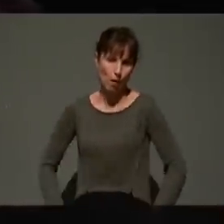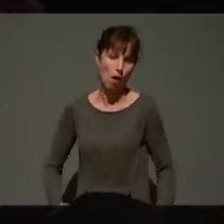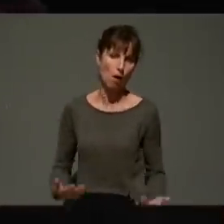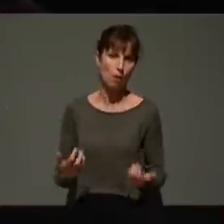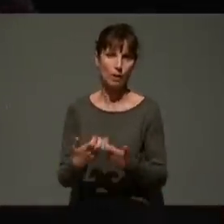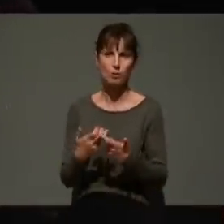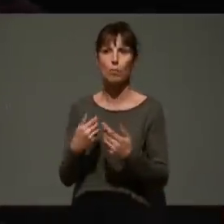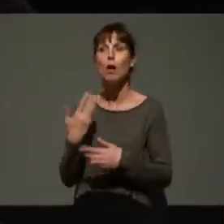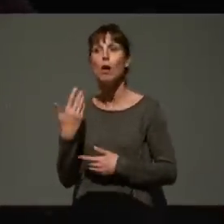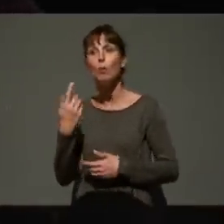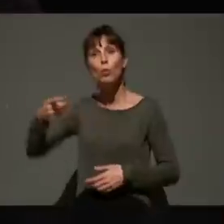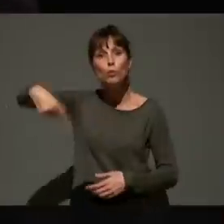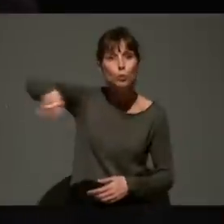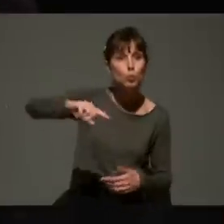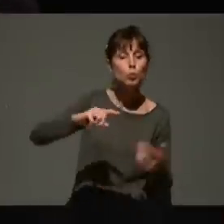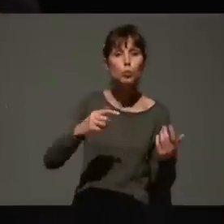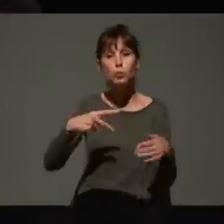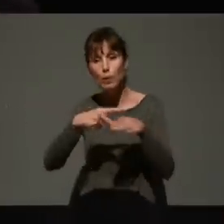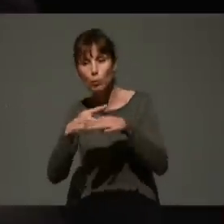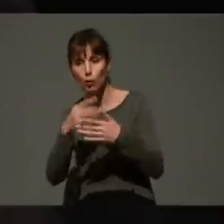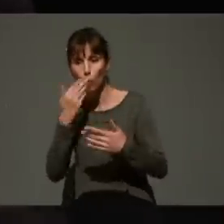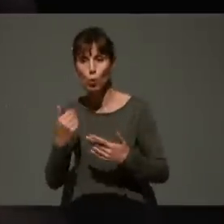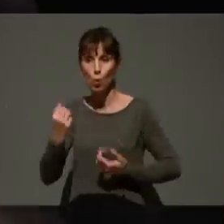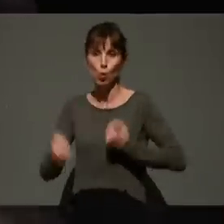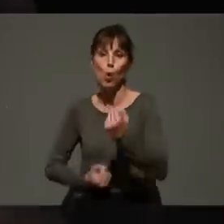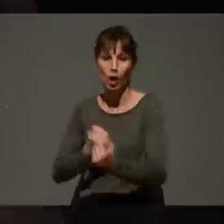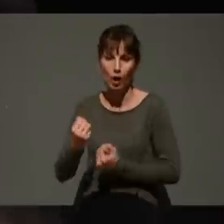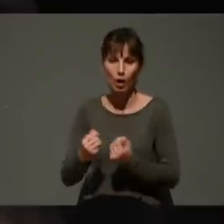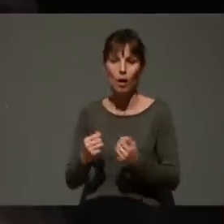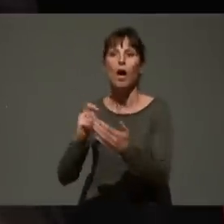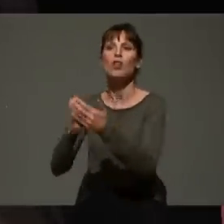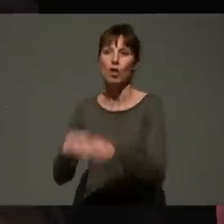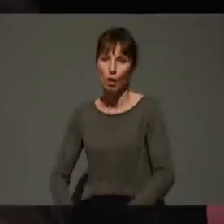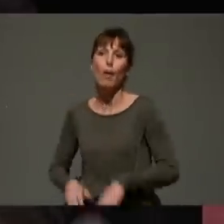monde, bon, vaut mieux commencer par courir que de s'acheter des bas de contention. Quoi, hein.